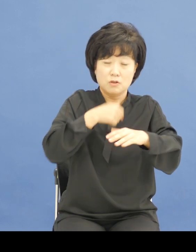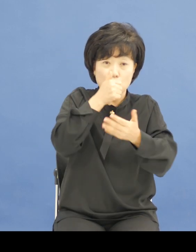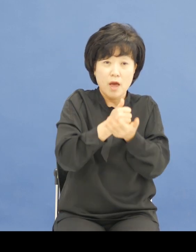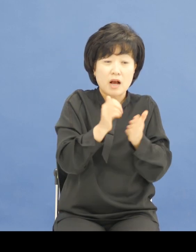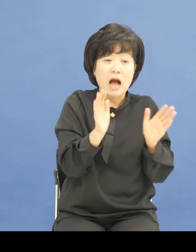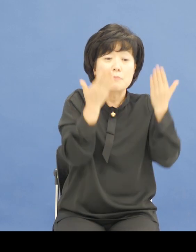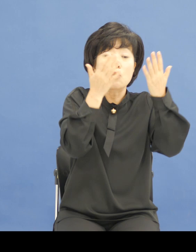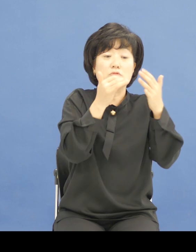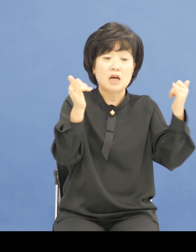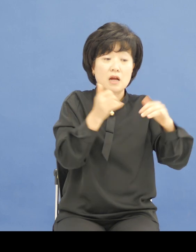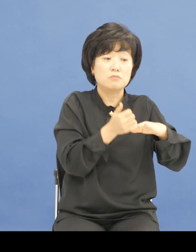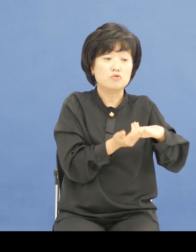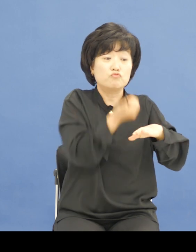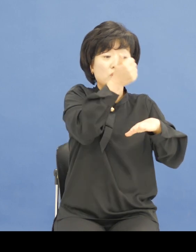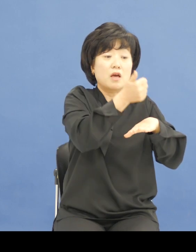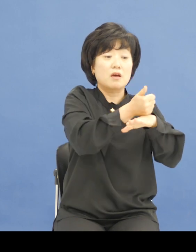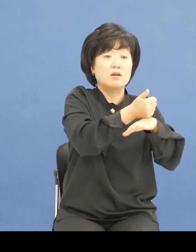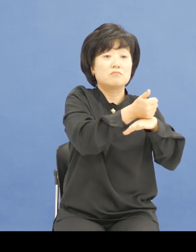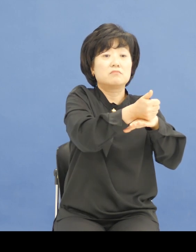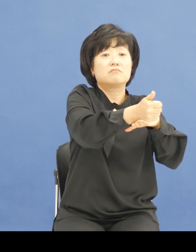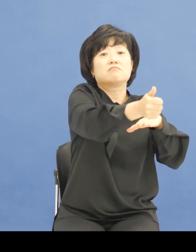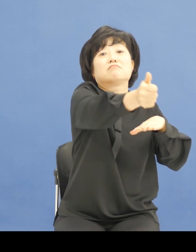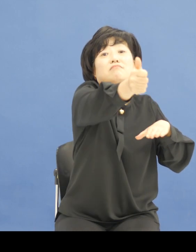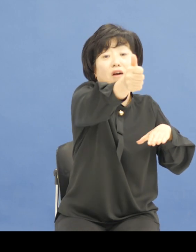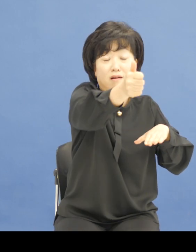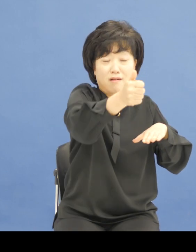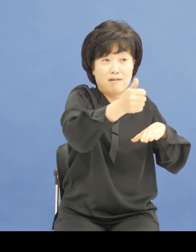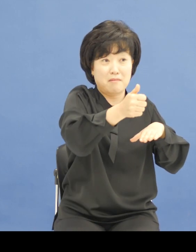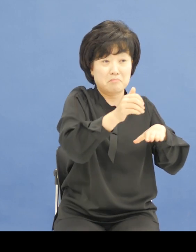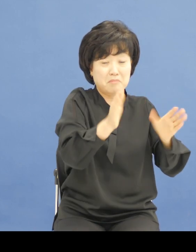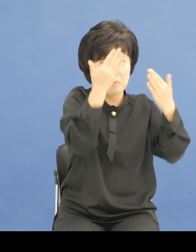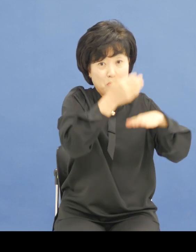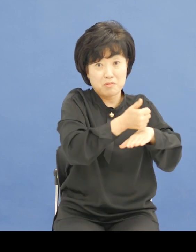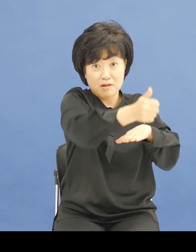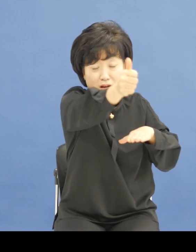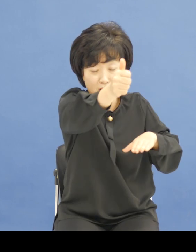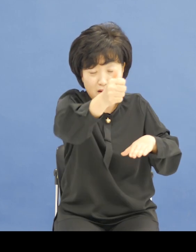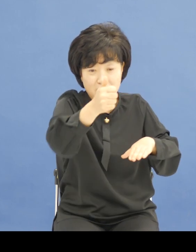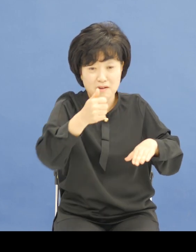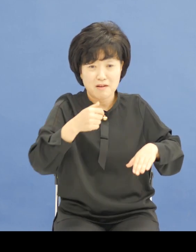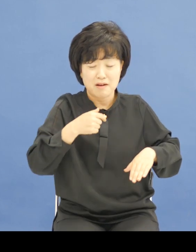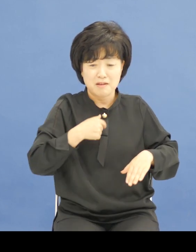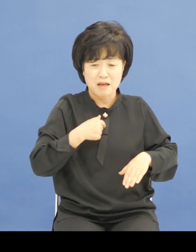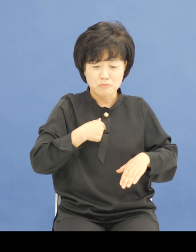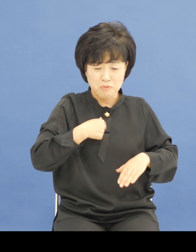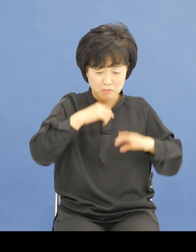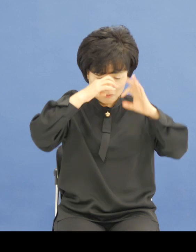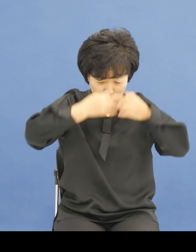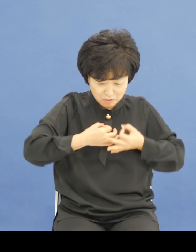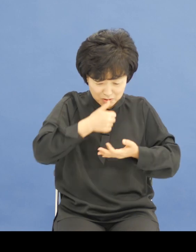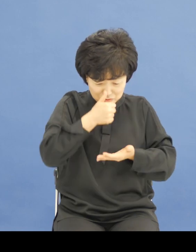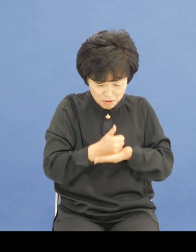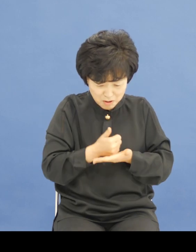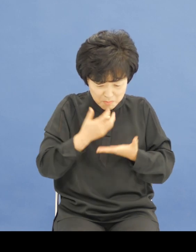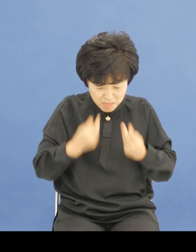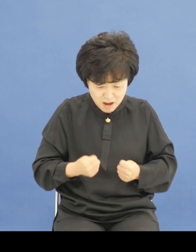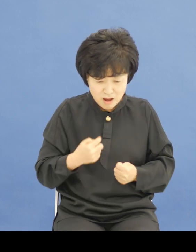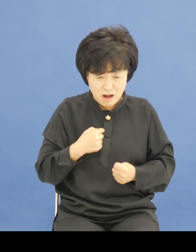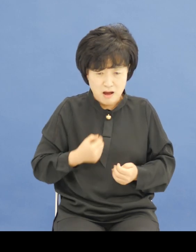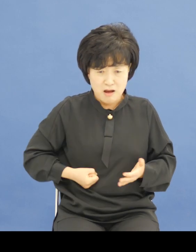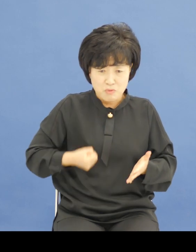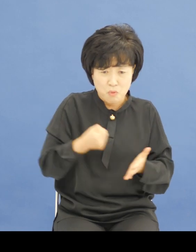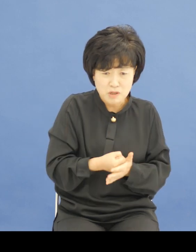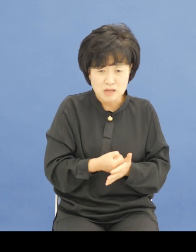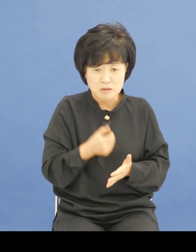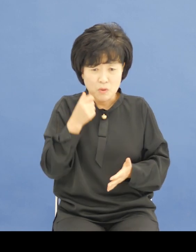많아가지고 거기를 건너갈 용기가 안 나더래. 그래가지고 그냥 기다리다가 해가 뉘엿뉘엿져서 이제 도저히